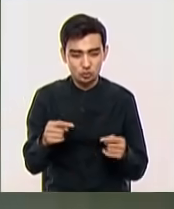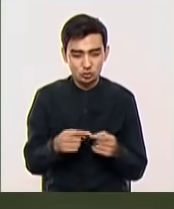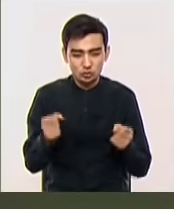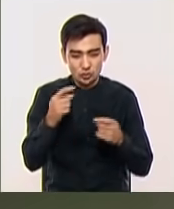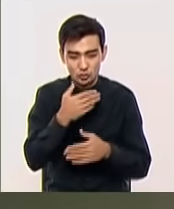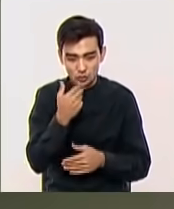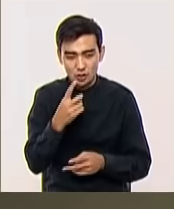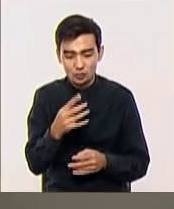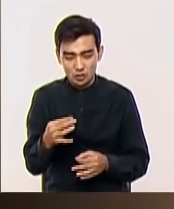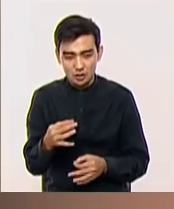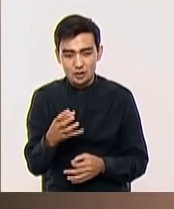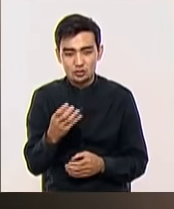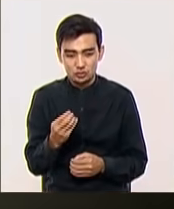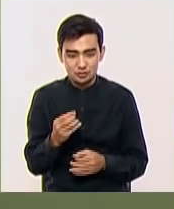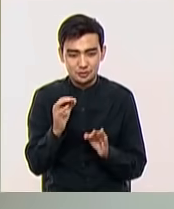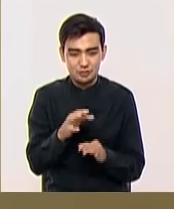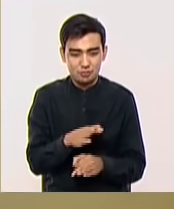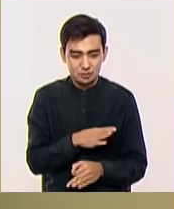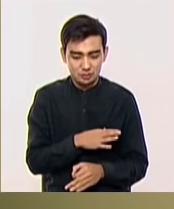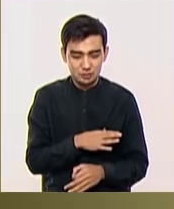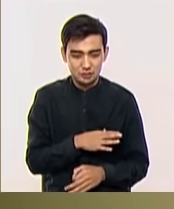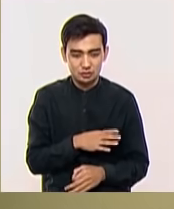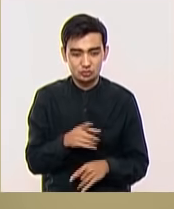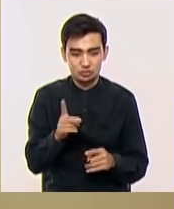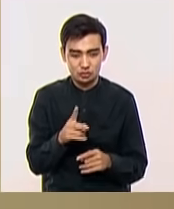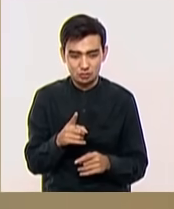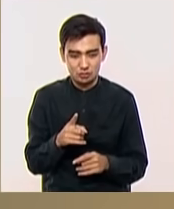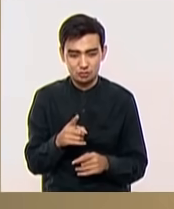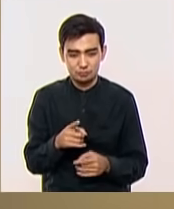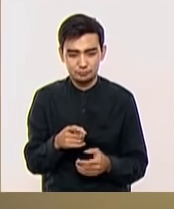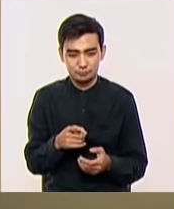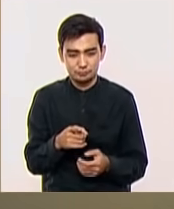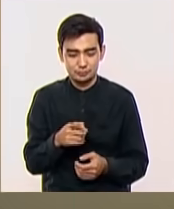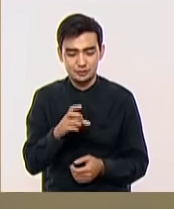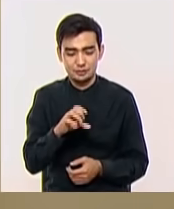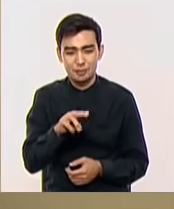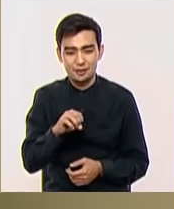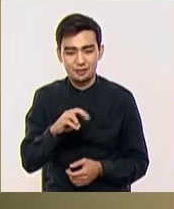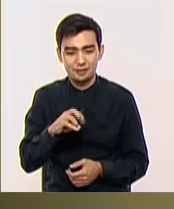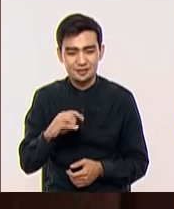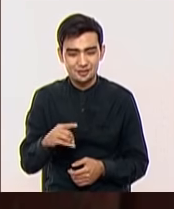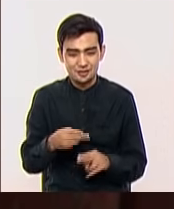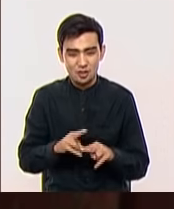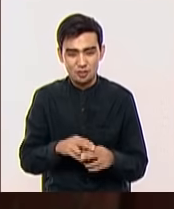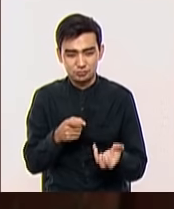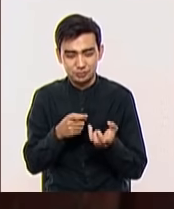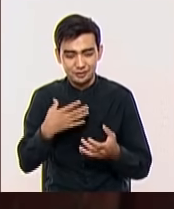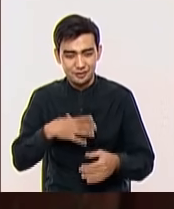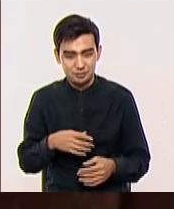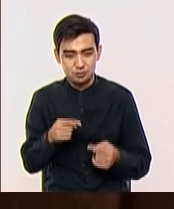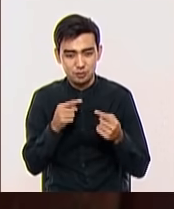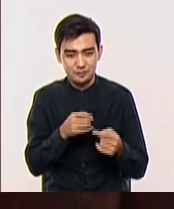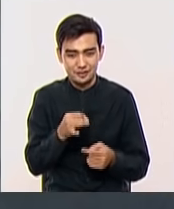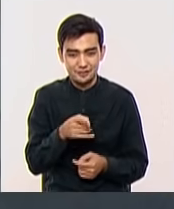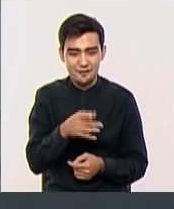уточнили. Также сказали, что штурмовал спецназ, но они огнестрельное оружие не применяли, так как в